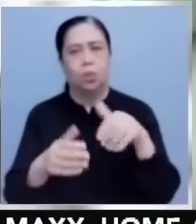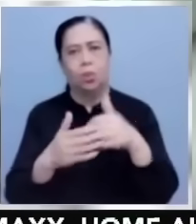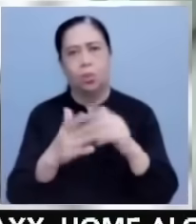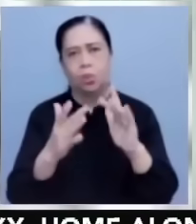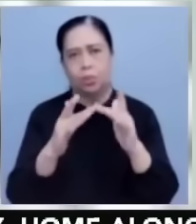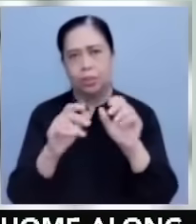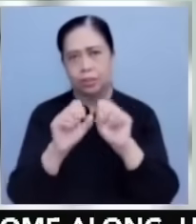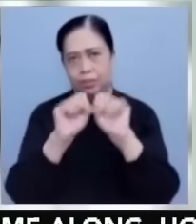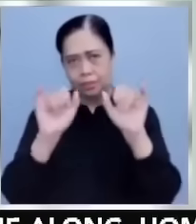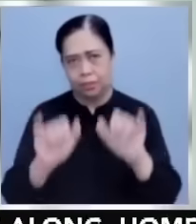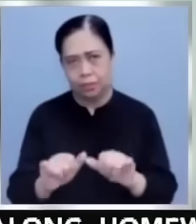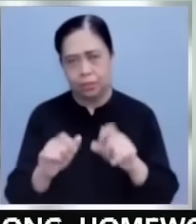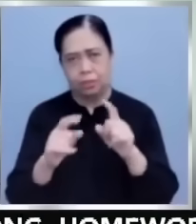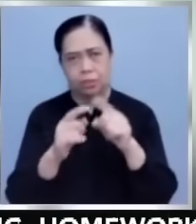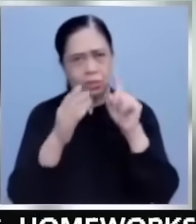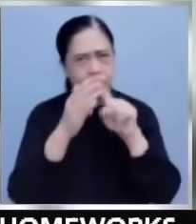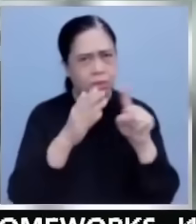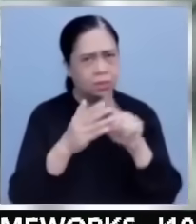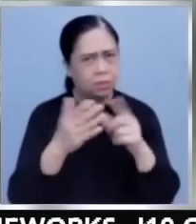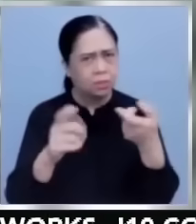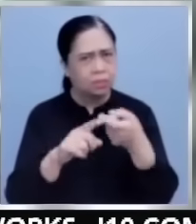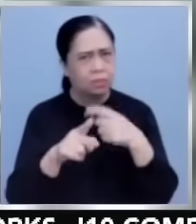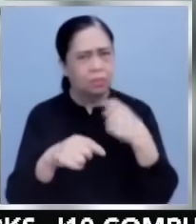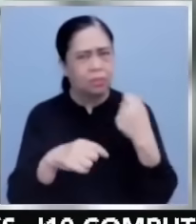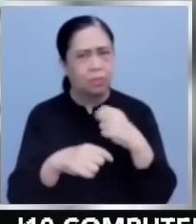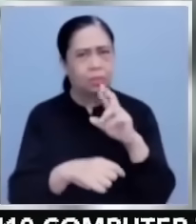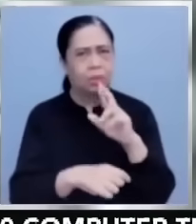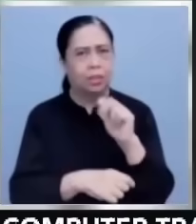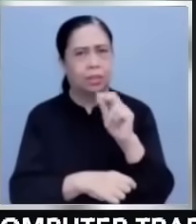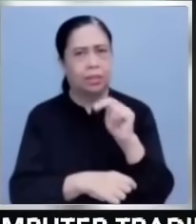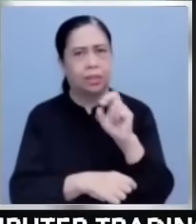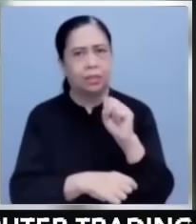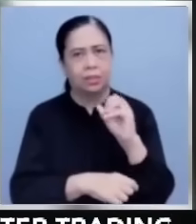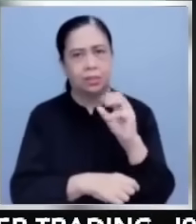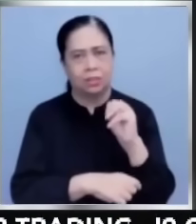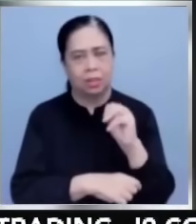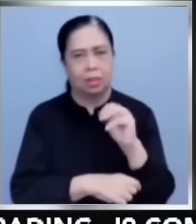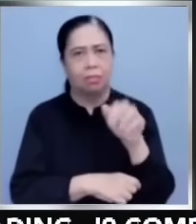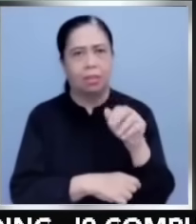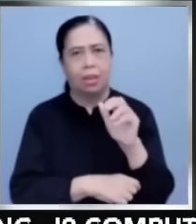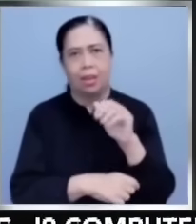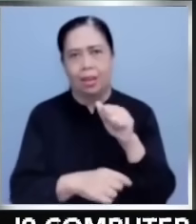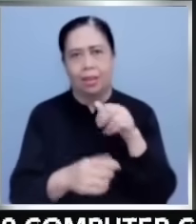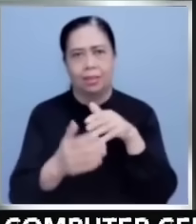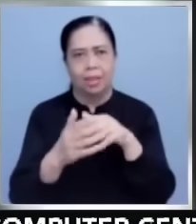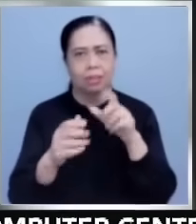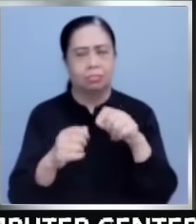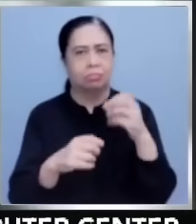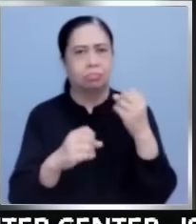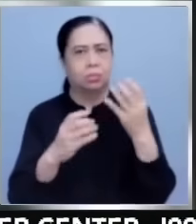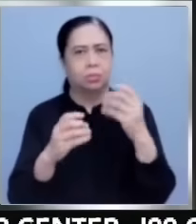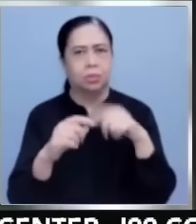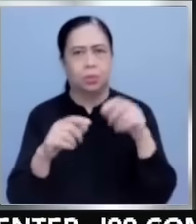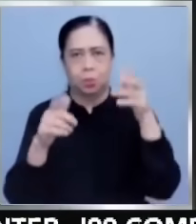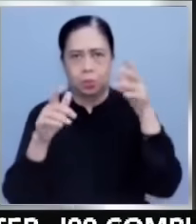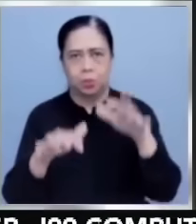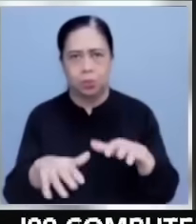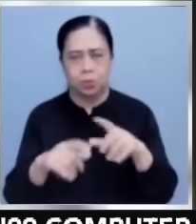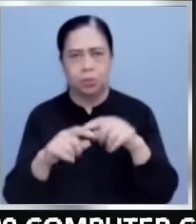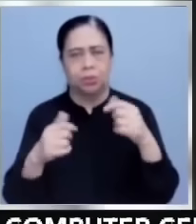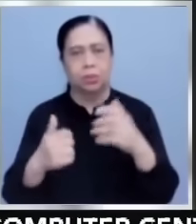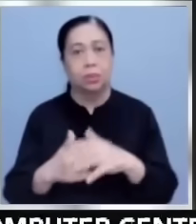system para matukoy ang pinagmulan ng ransomware attack sa kanilang mahigit 70 computer. Ayon sa